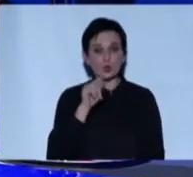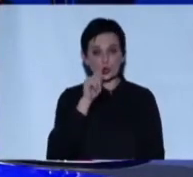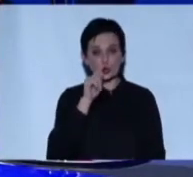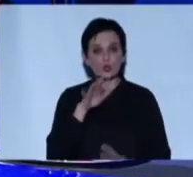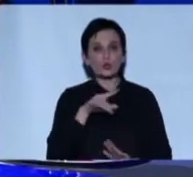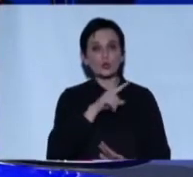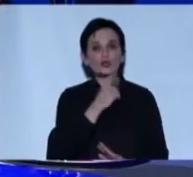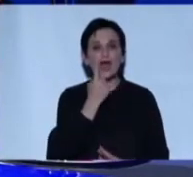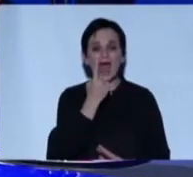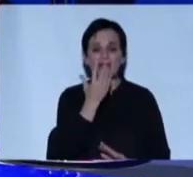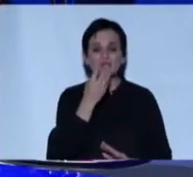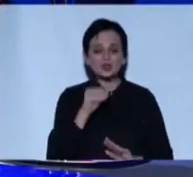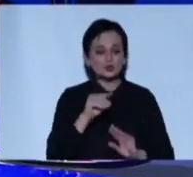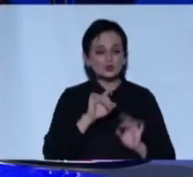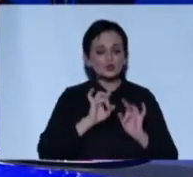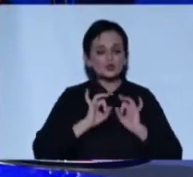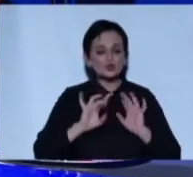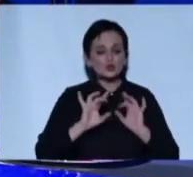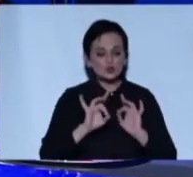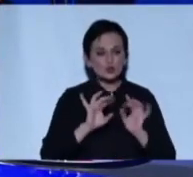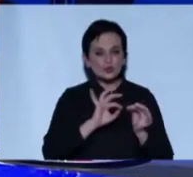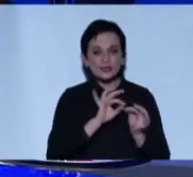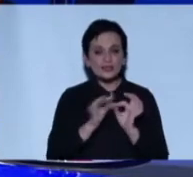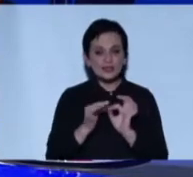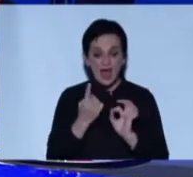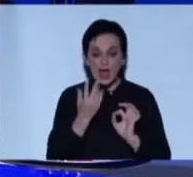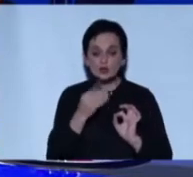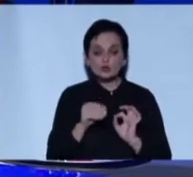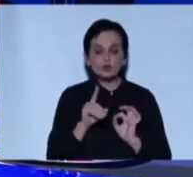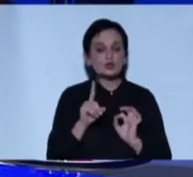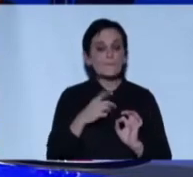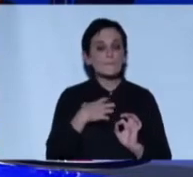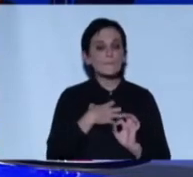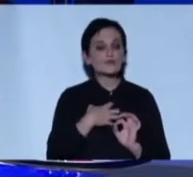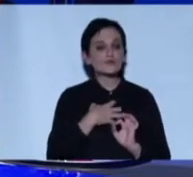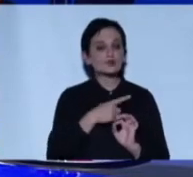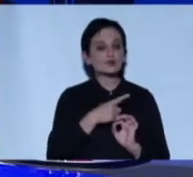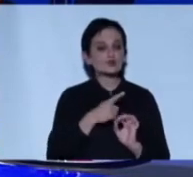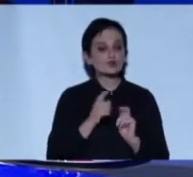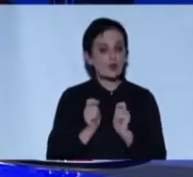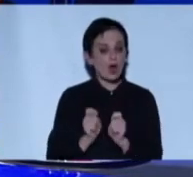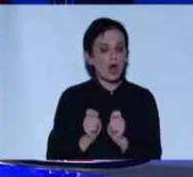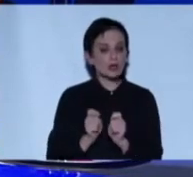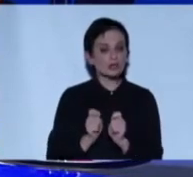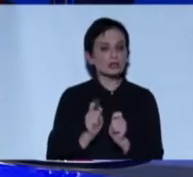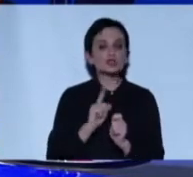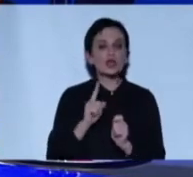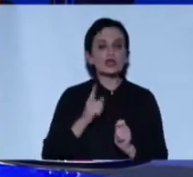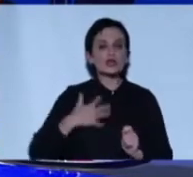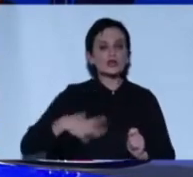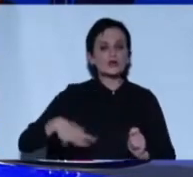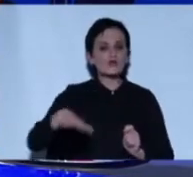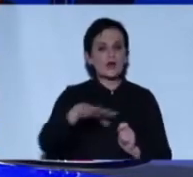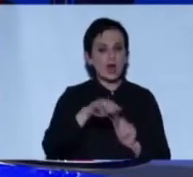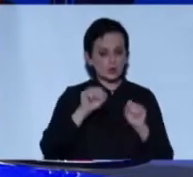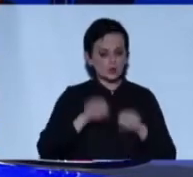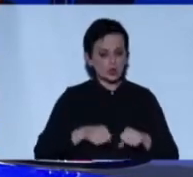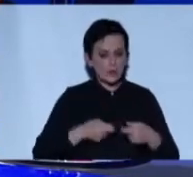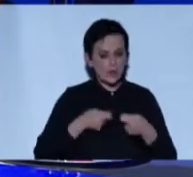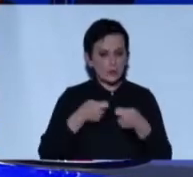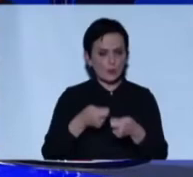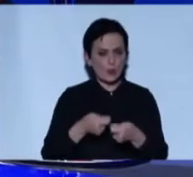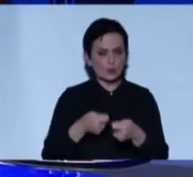იმ ერთ წუთში, რაც არის თუ რაზე იყო საუბარი იმ წერილში და რა მნიშვნელობას ანიჭებთ მე თქვენ ამას და რა შეიძლება მოუტანოთ ჩვენს ქვეყანას. კი